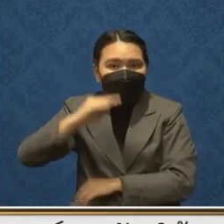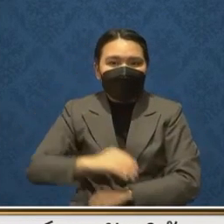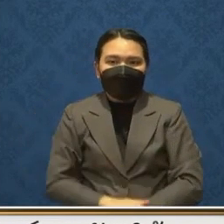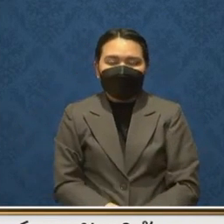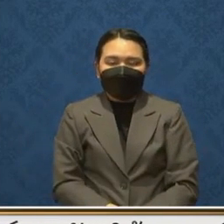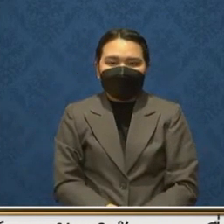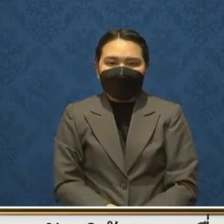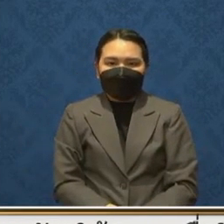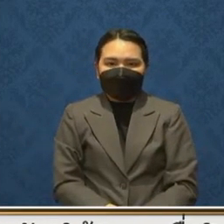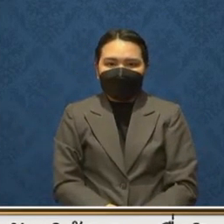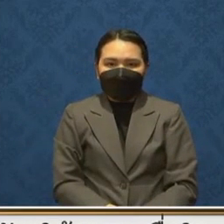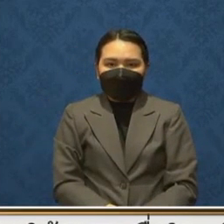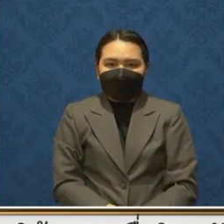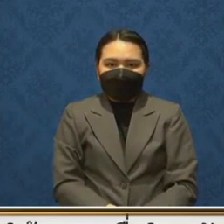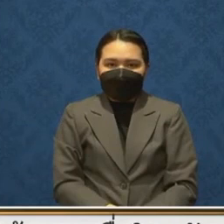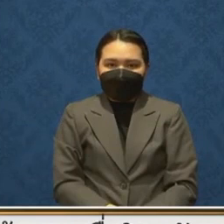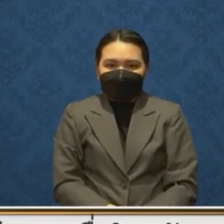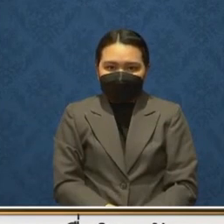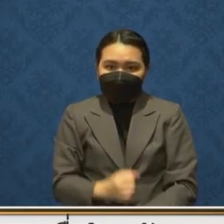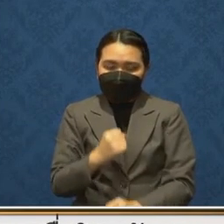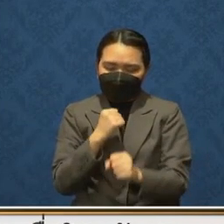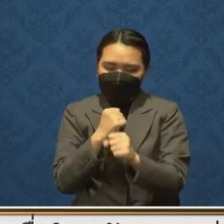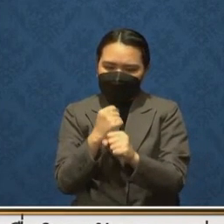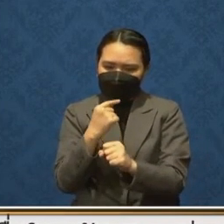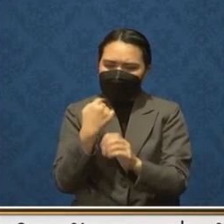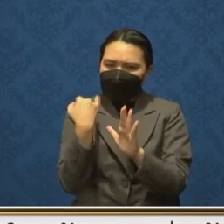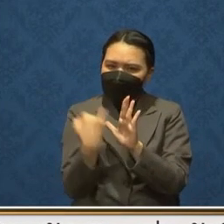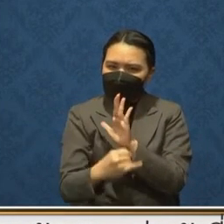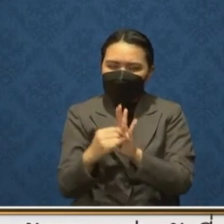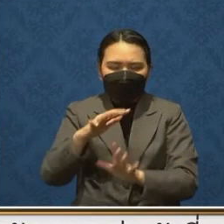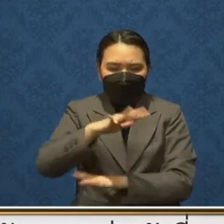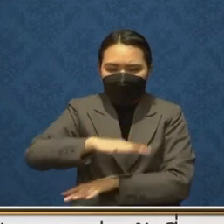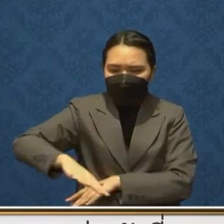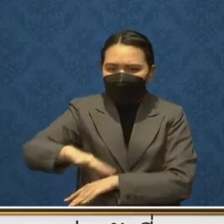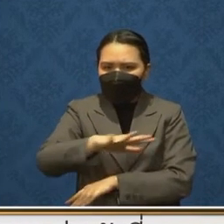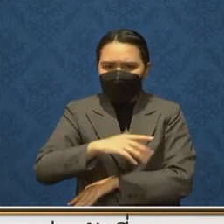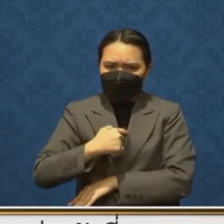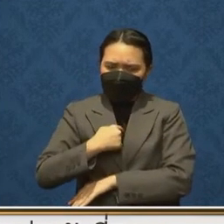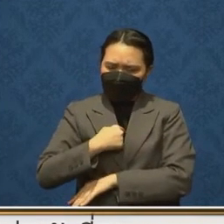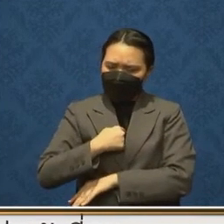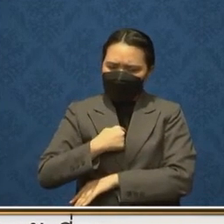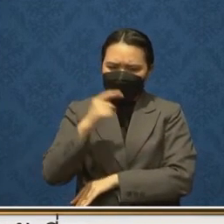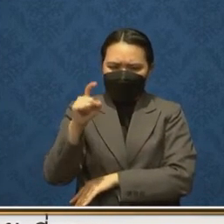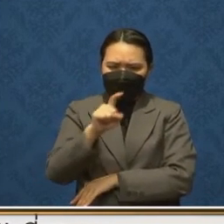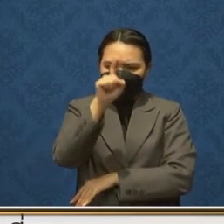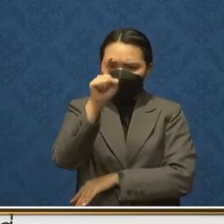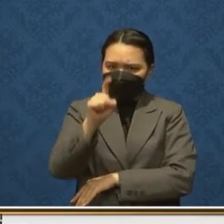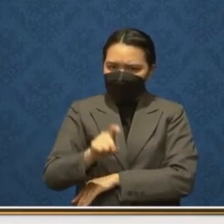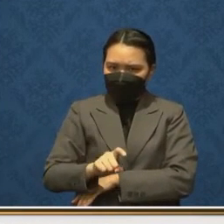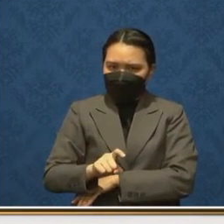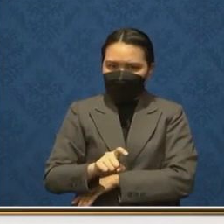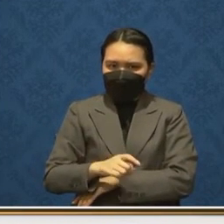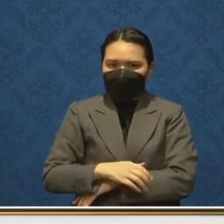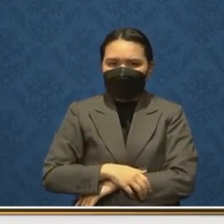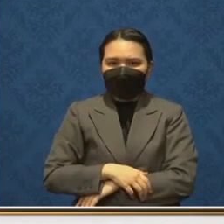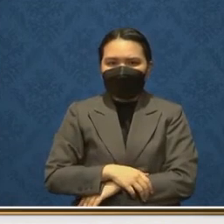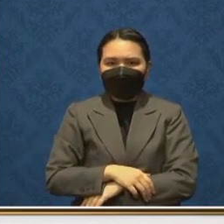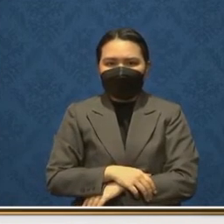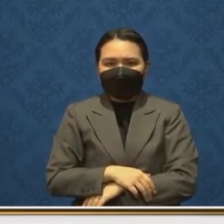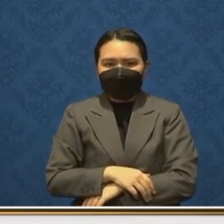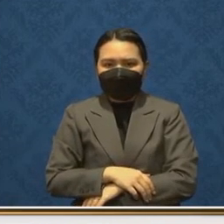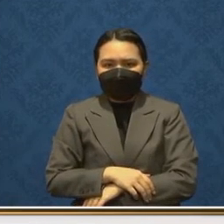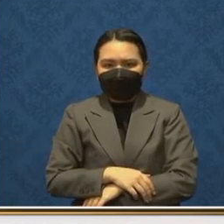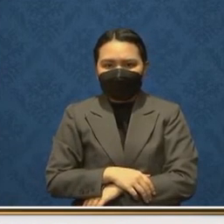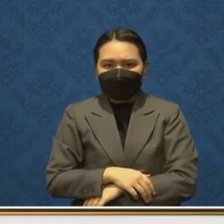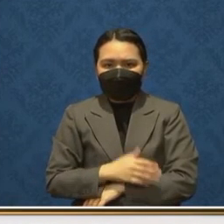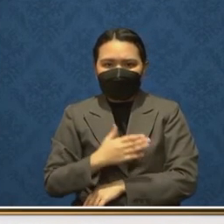สิ่ที่เขาทำผิดมาทงหมดผมก็แลกดีนะครับ É!! ท่านก็ผมเก็เข